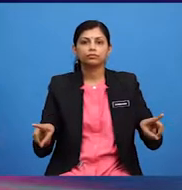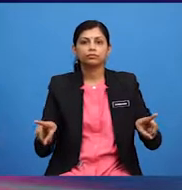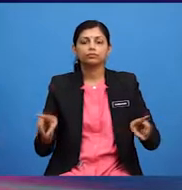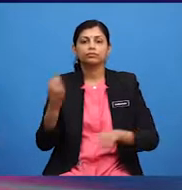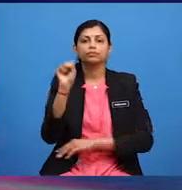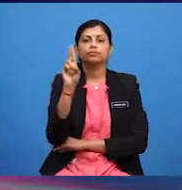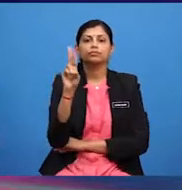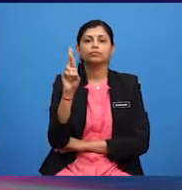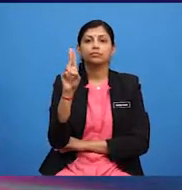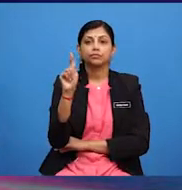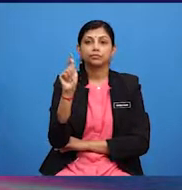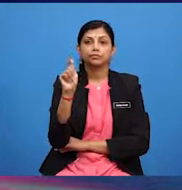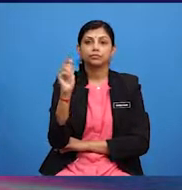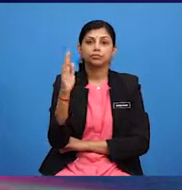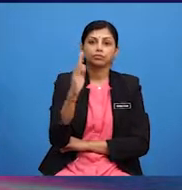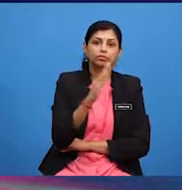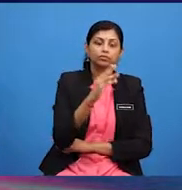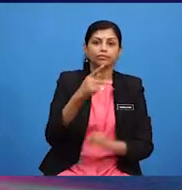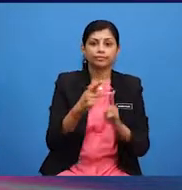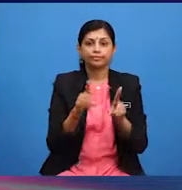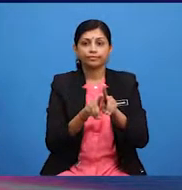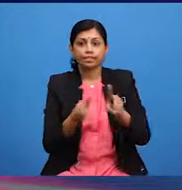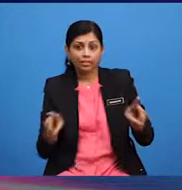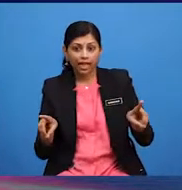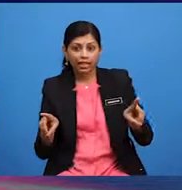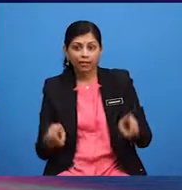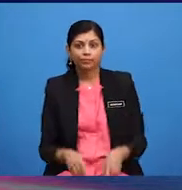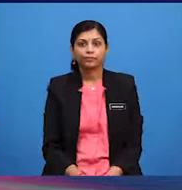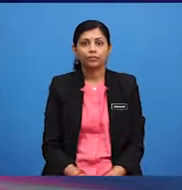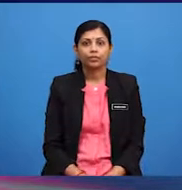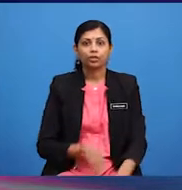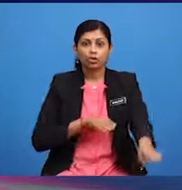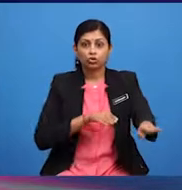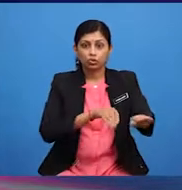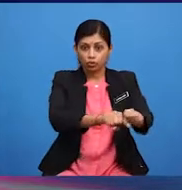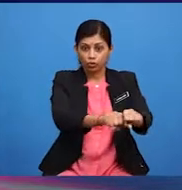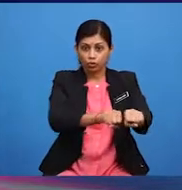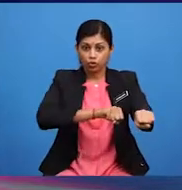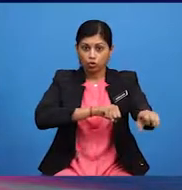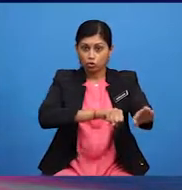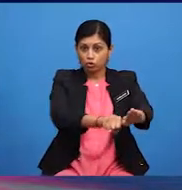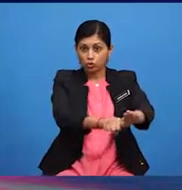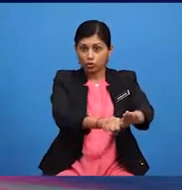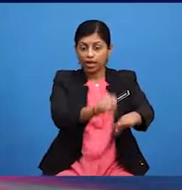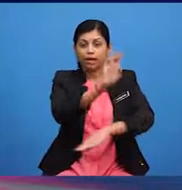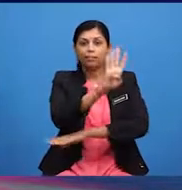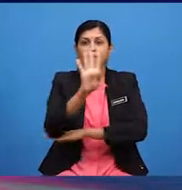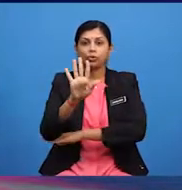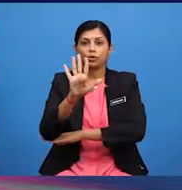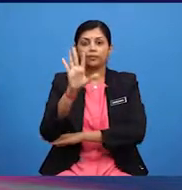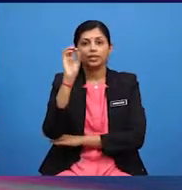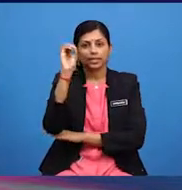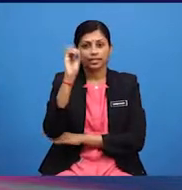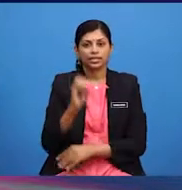adalah cenderung kepada paksi mendatar. Sudut yang digunakan ialah